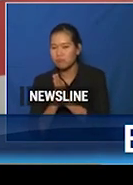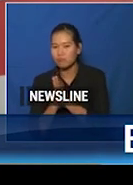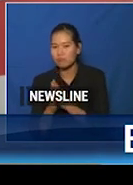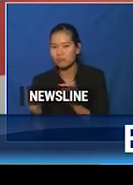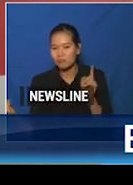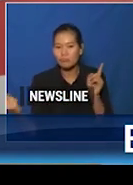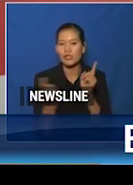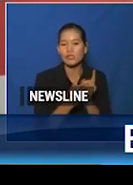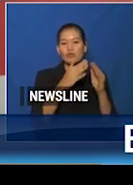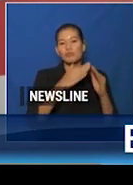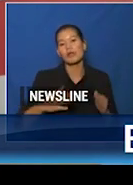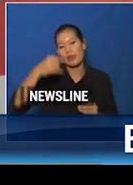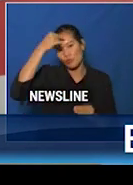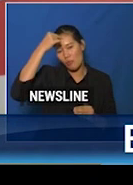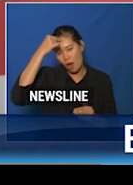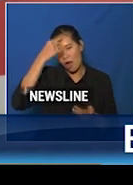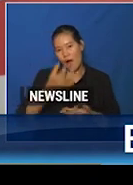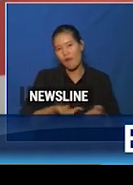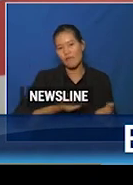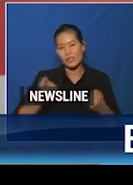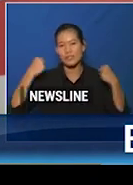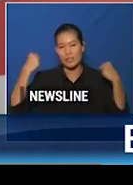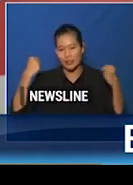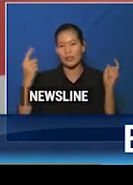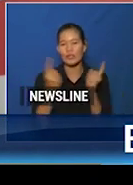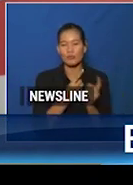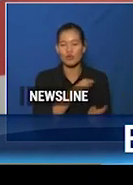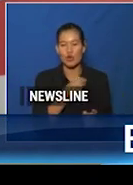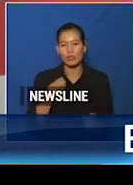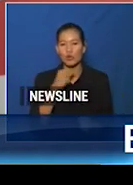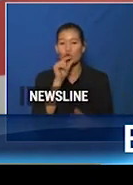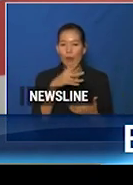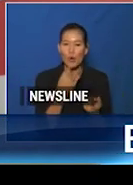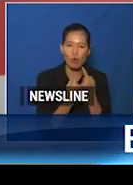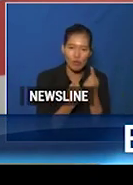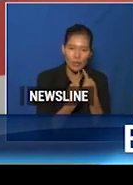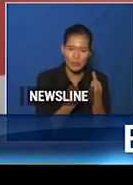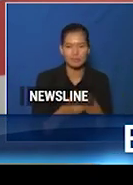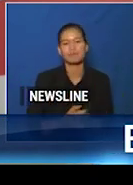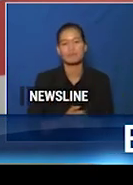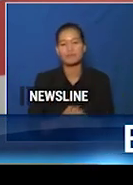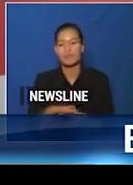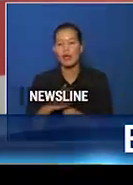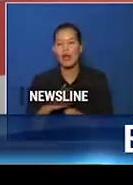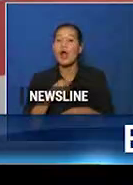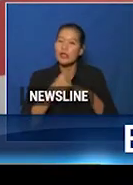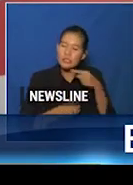menuju fasilitas keteke sehatan dan bertemu dengan dokter untuk konsultasi ceriterakan